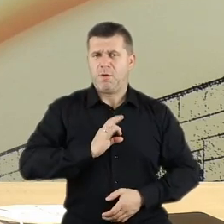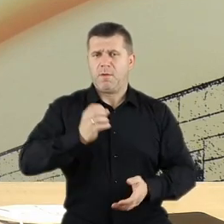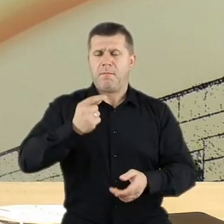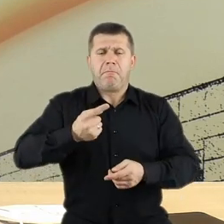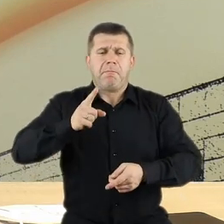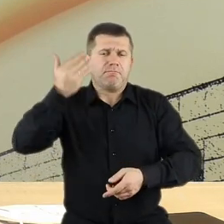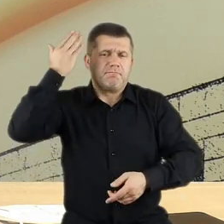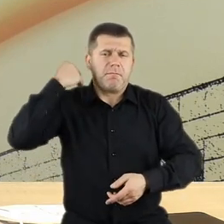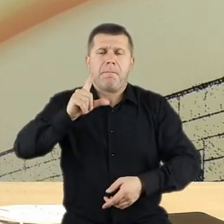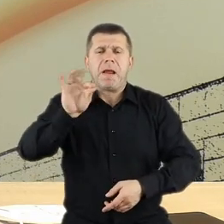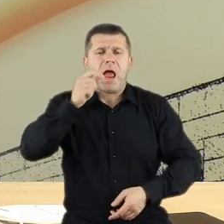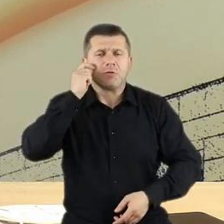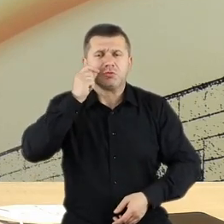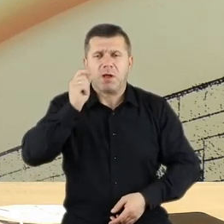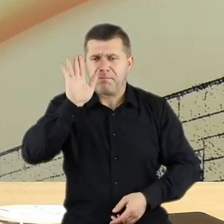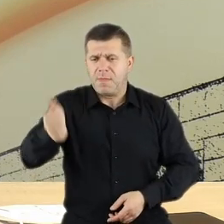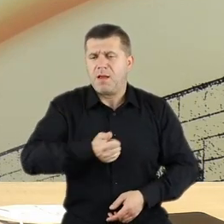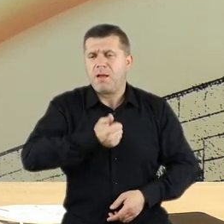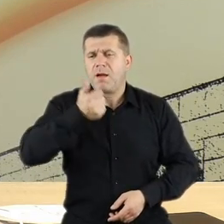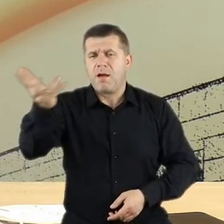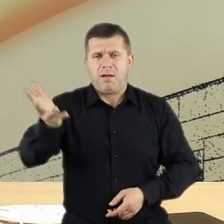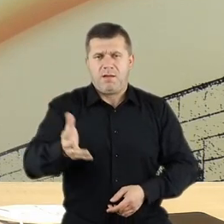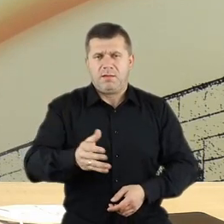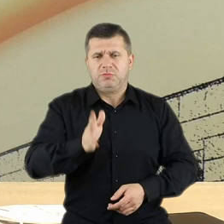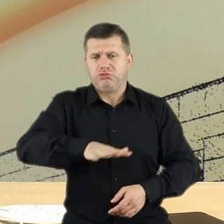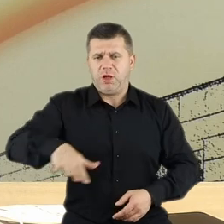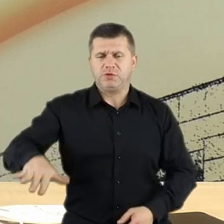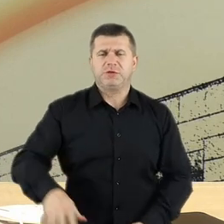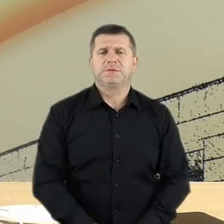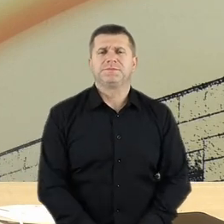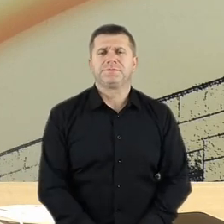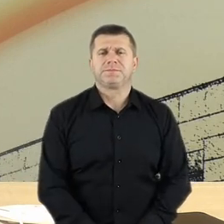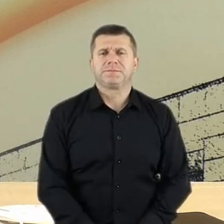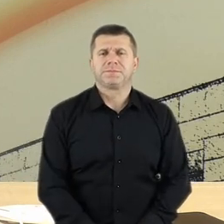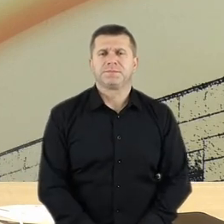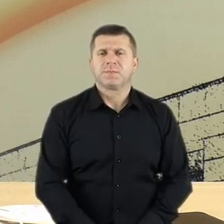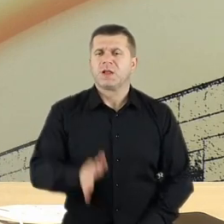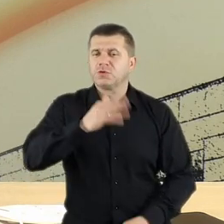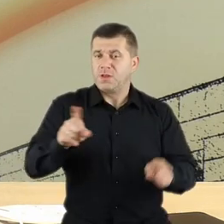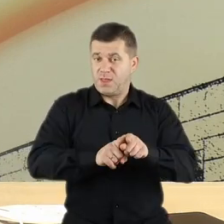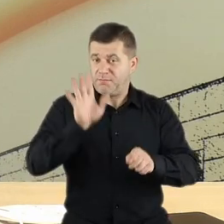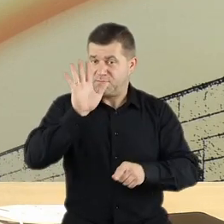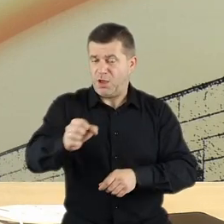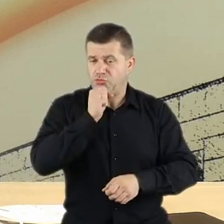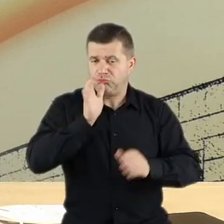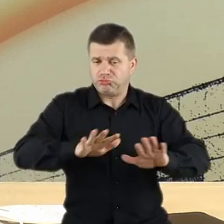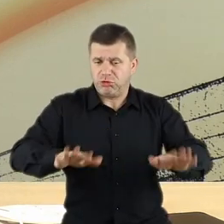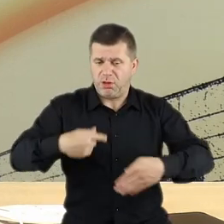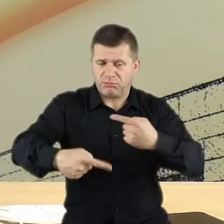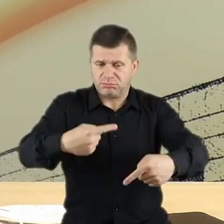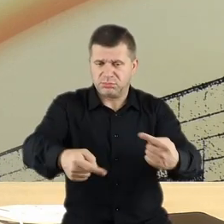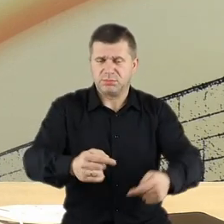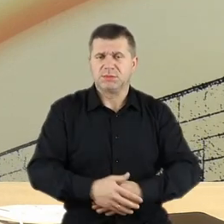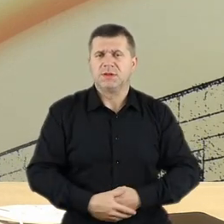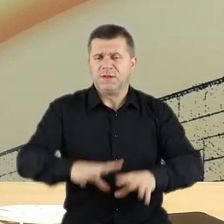pradziadków miał po kilkoro nawet kilkanaścioro dzieci ich dzieci też miały dużo dzieci i